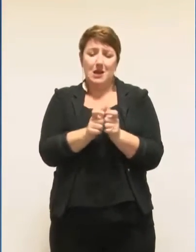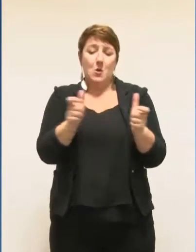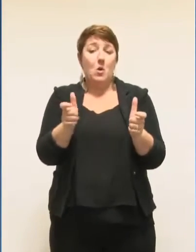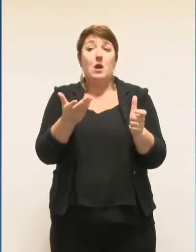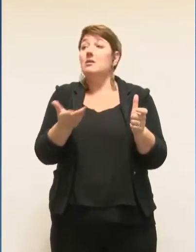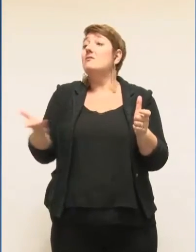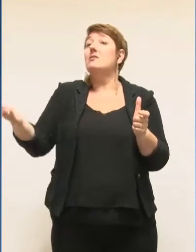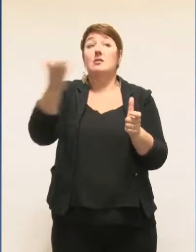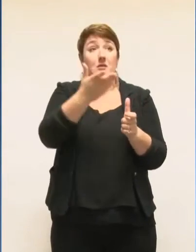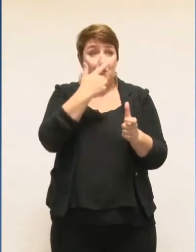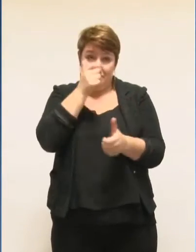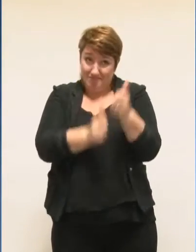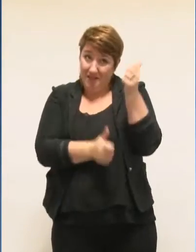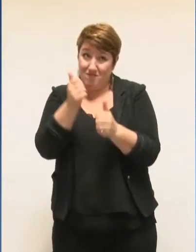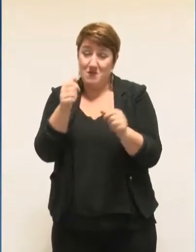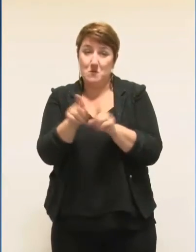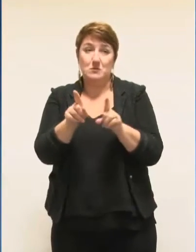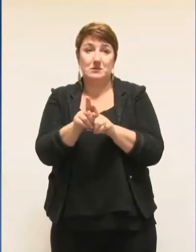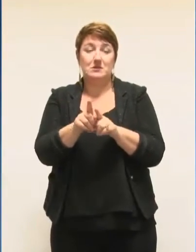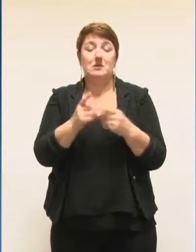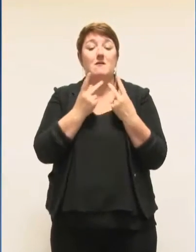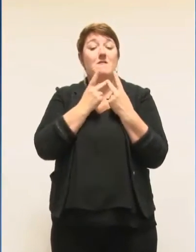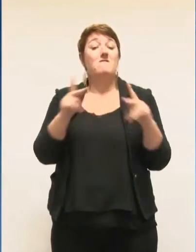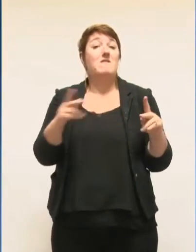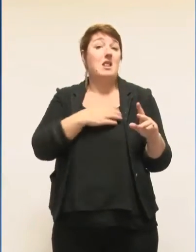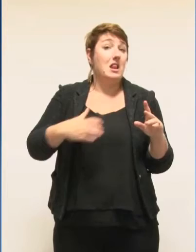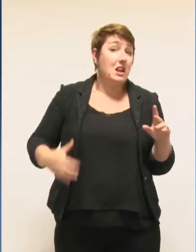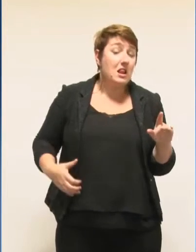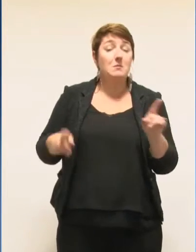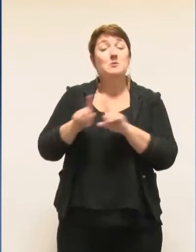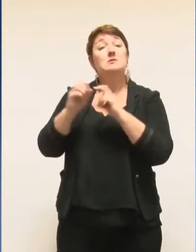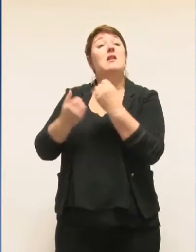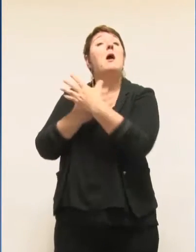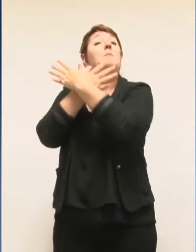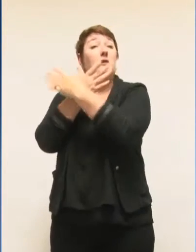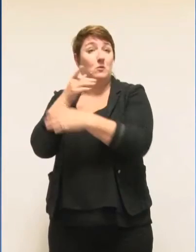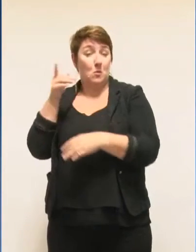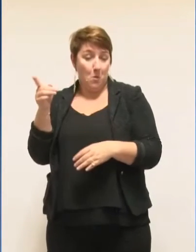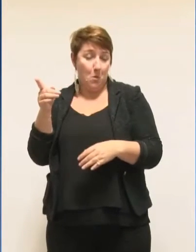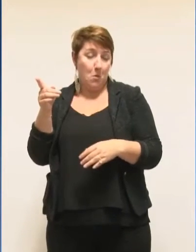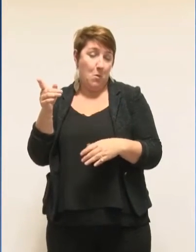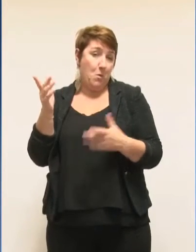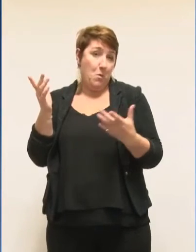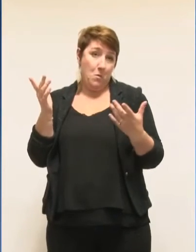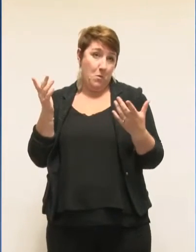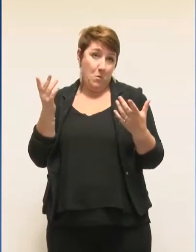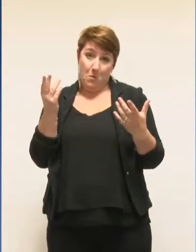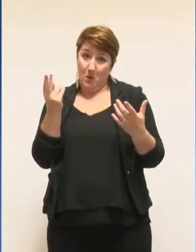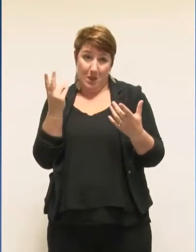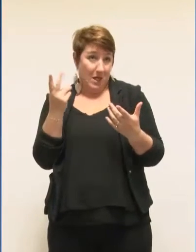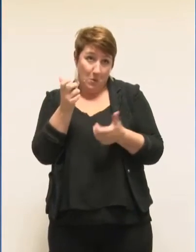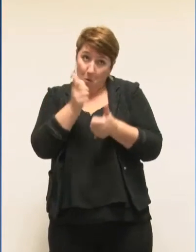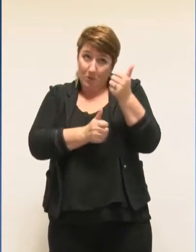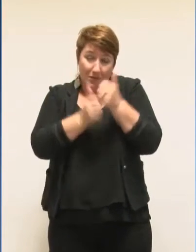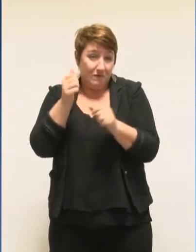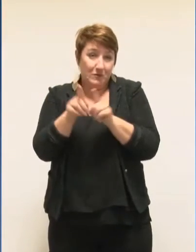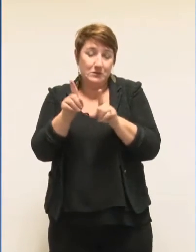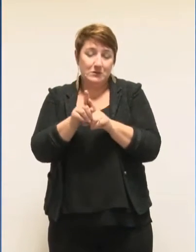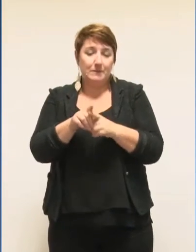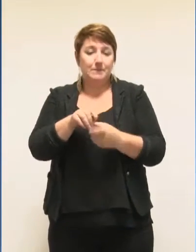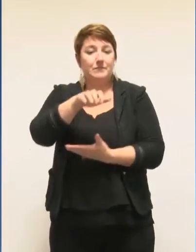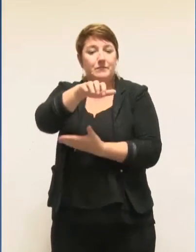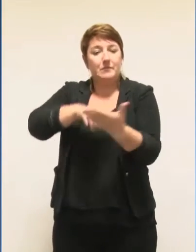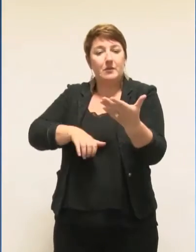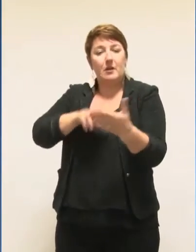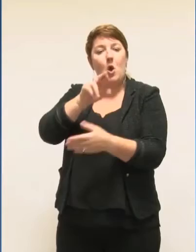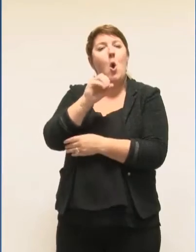collectivité et plus près de nous, de la ville comme de la métropole. À lire le ROB, à lire le